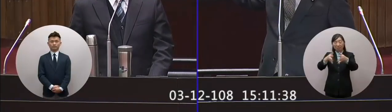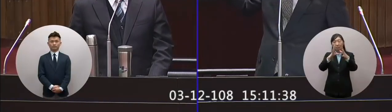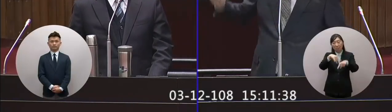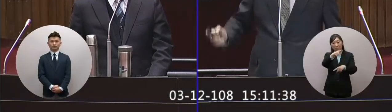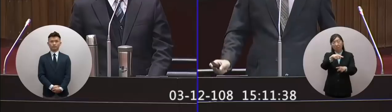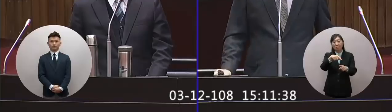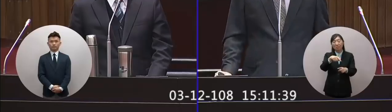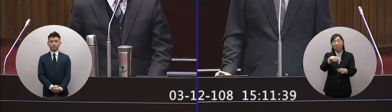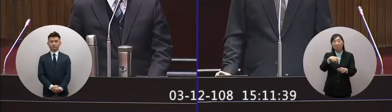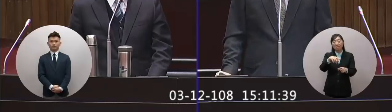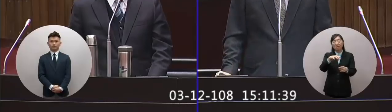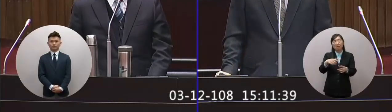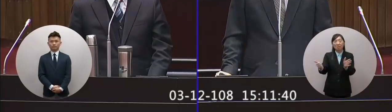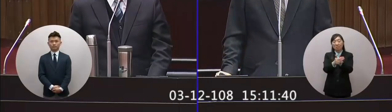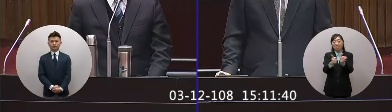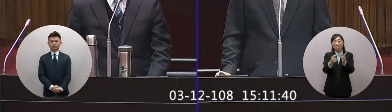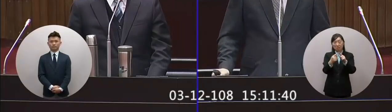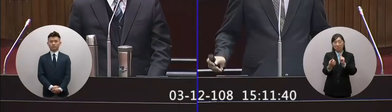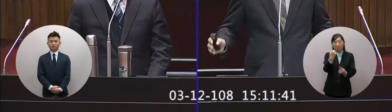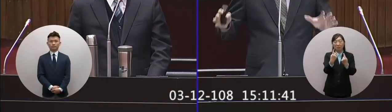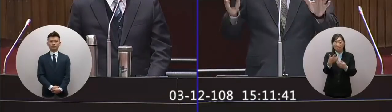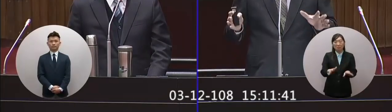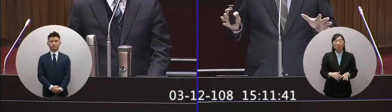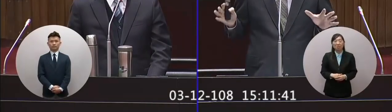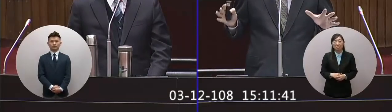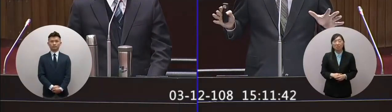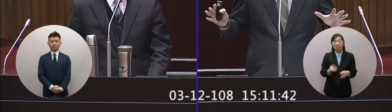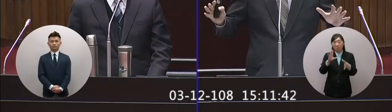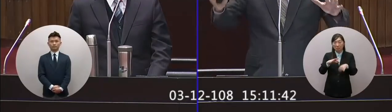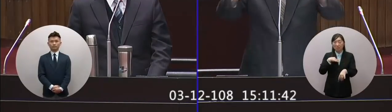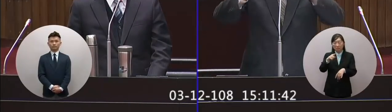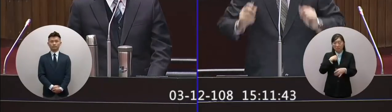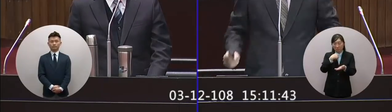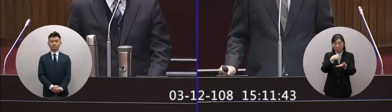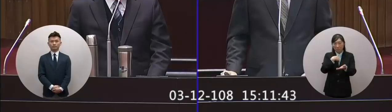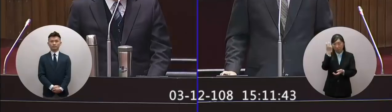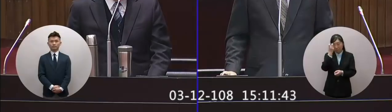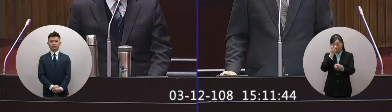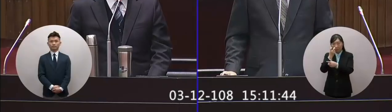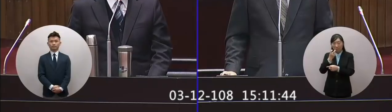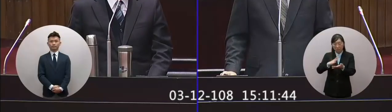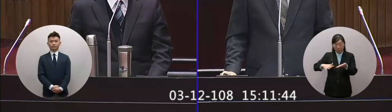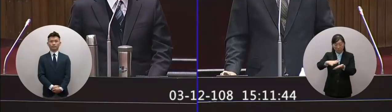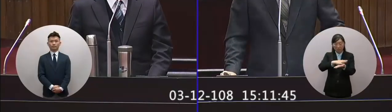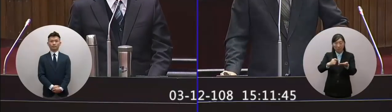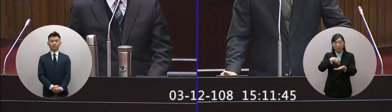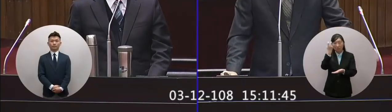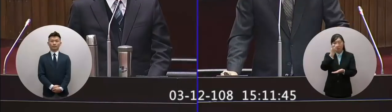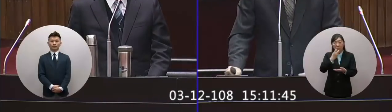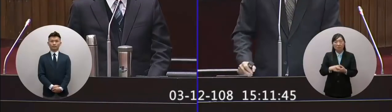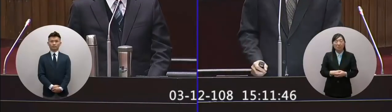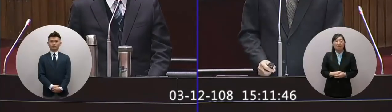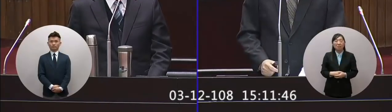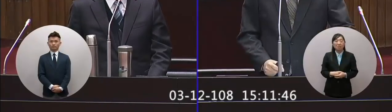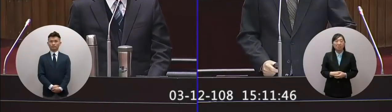使用率相对会比较高一点啊。这就是我们要看到的整个通盘的问题。哦，这个就是我们